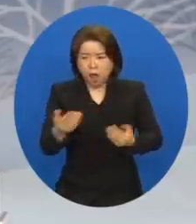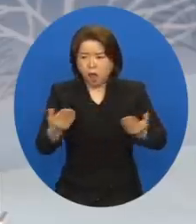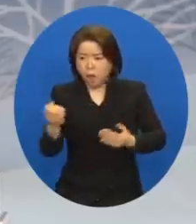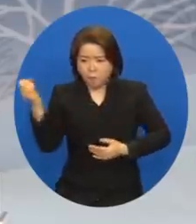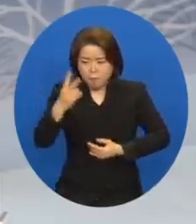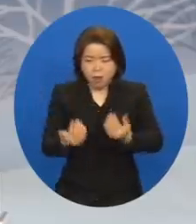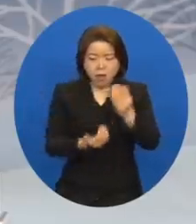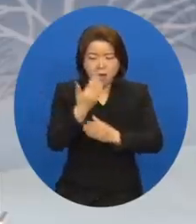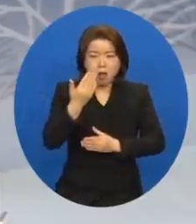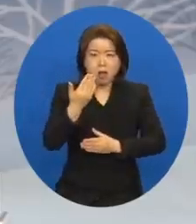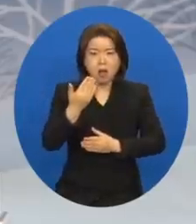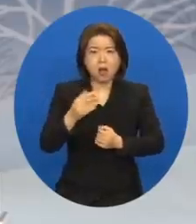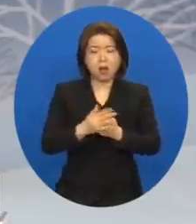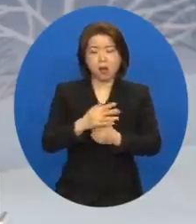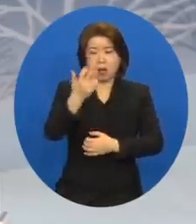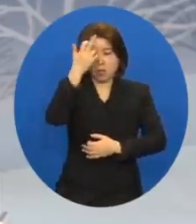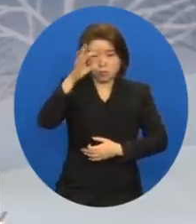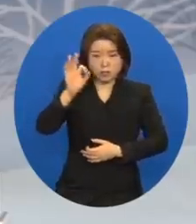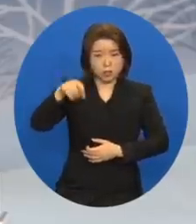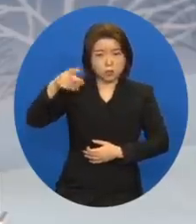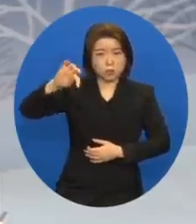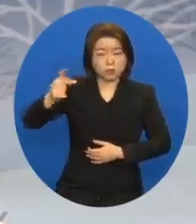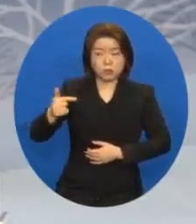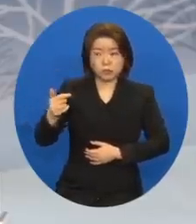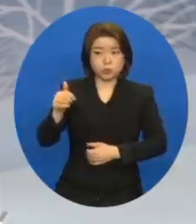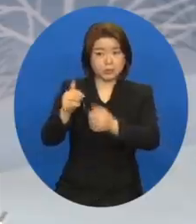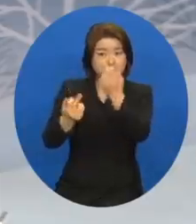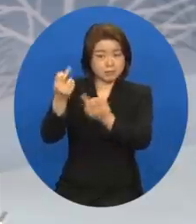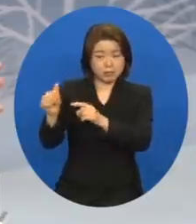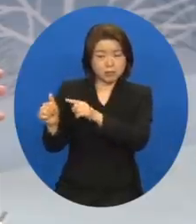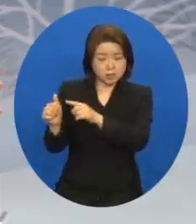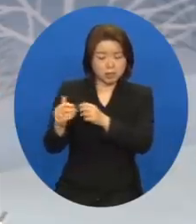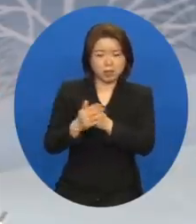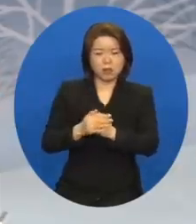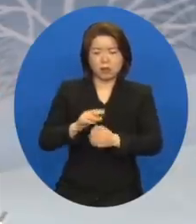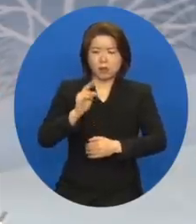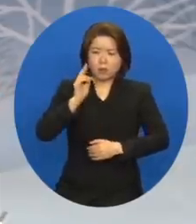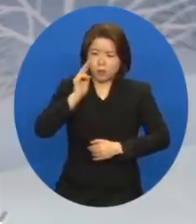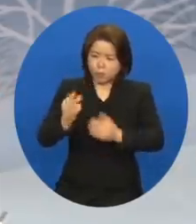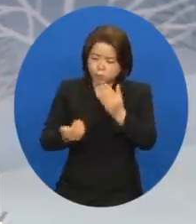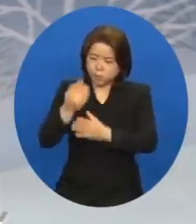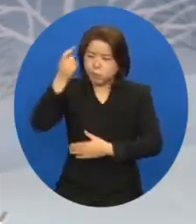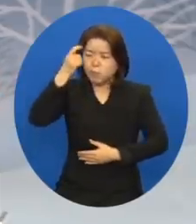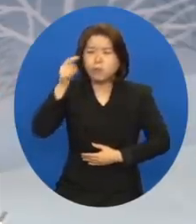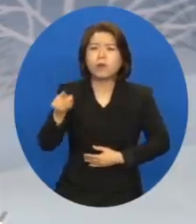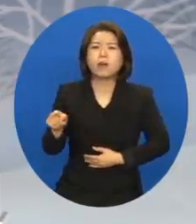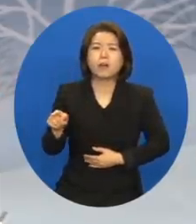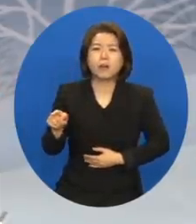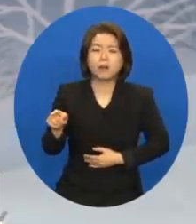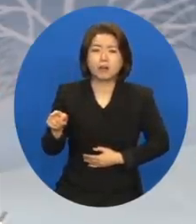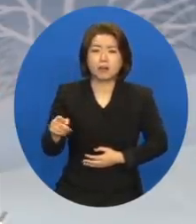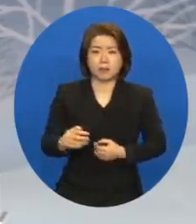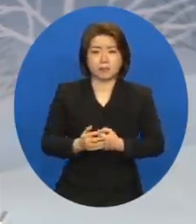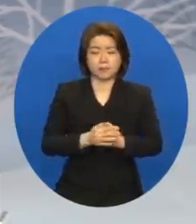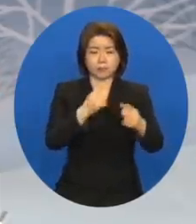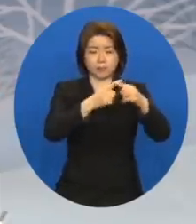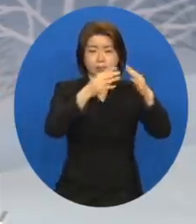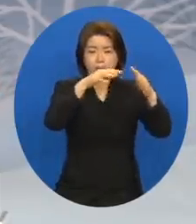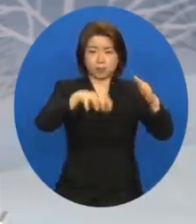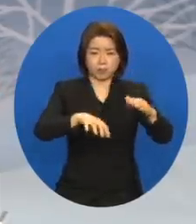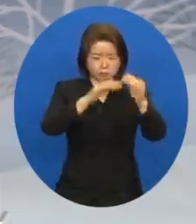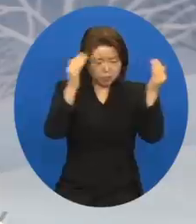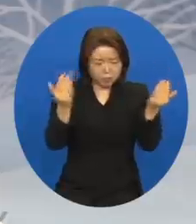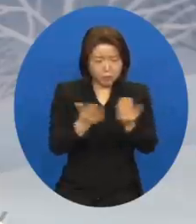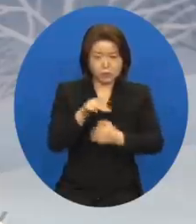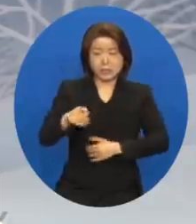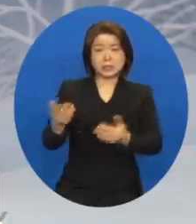일어나는지, 최우순 형제에게는 어떻게 이런 끔찍한 일이 벌어진 건지, 교회 전체가 사실